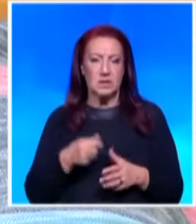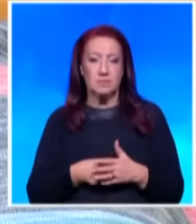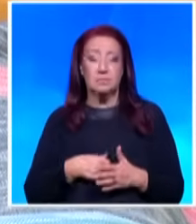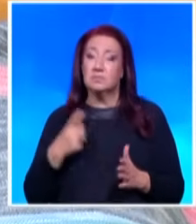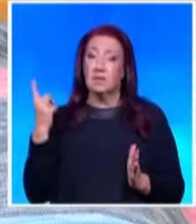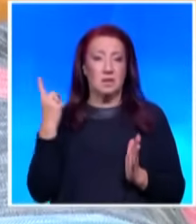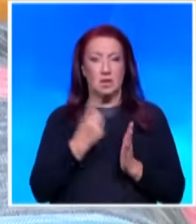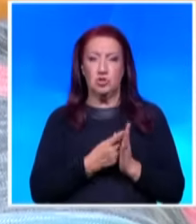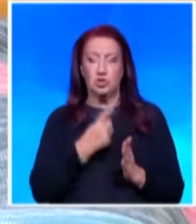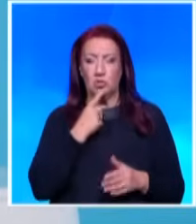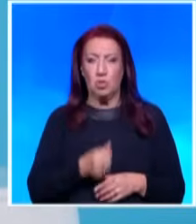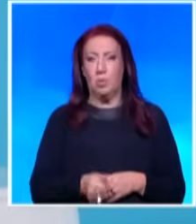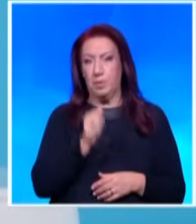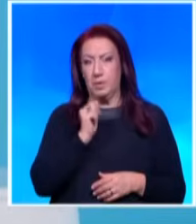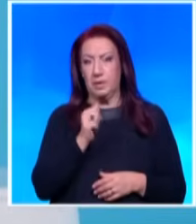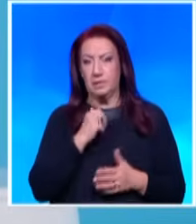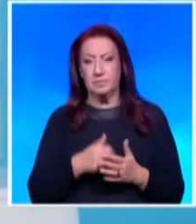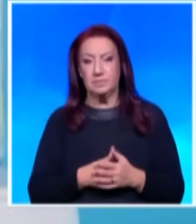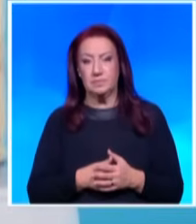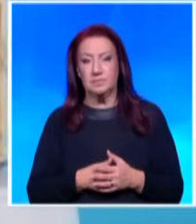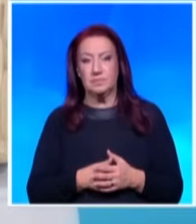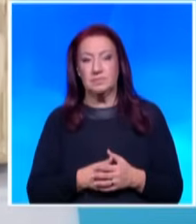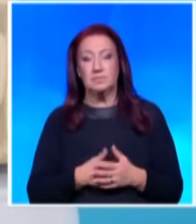да ги пиеме пред тях. Притеснявах се, ама ни